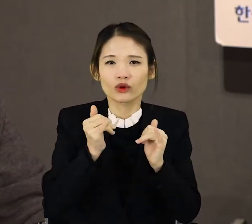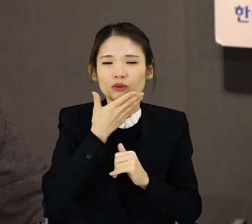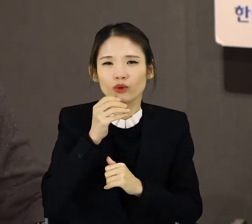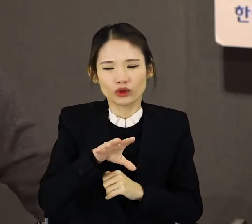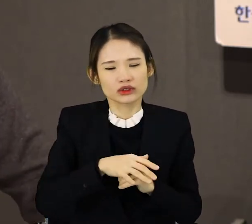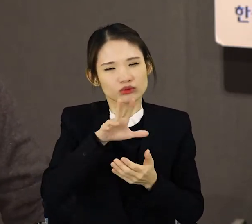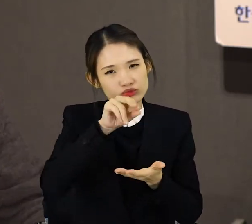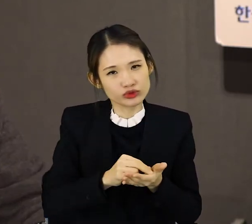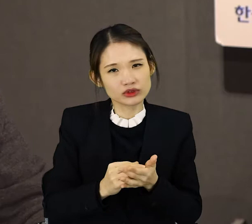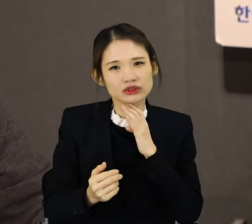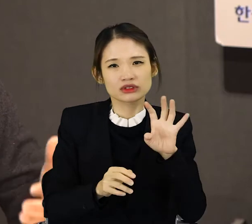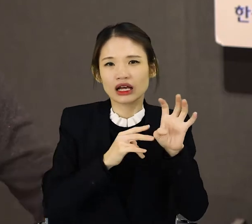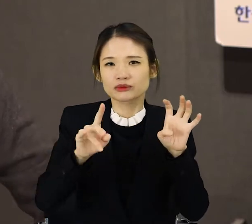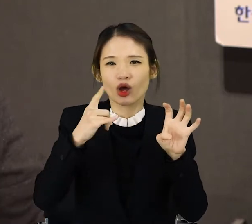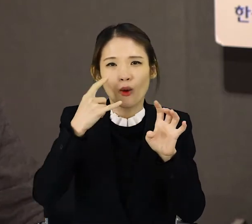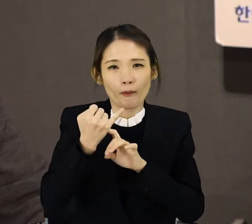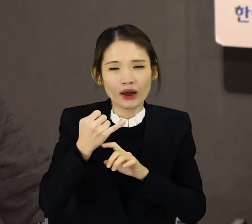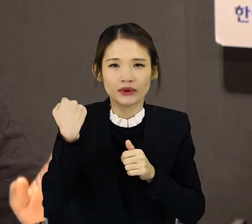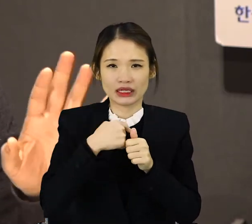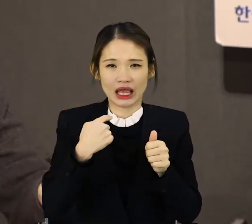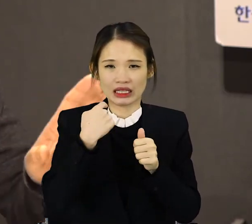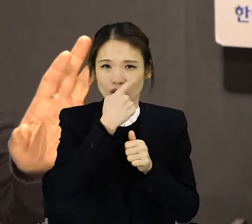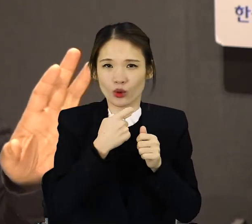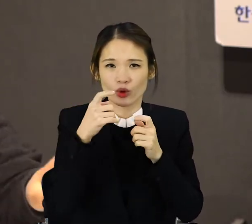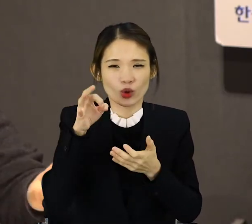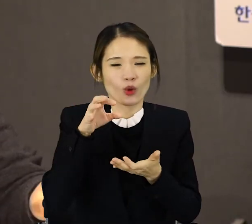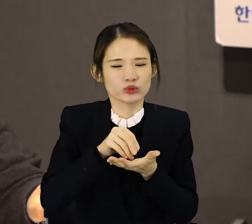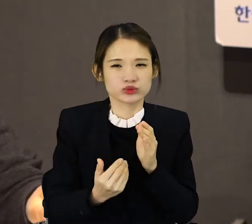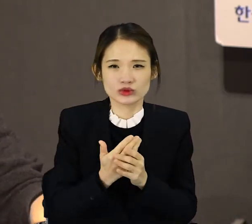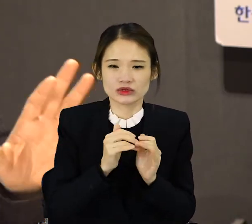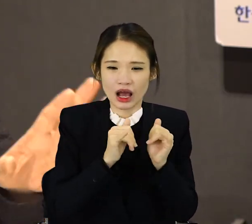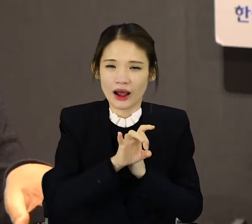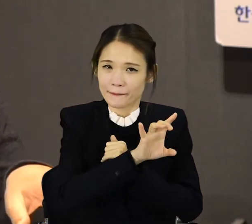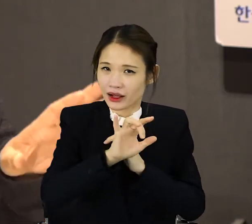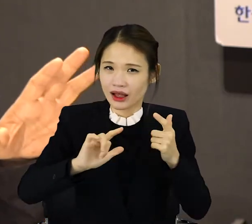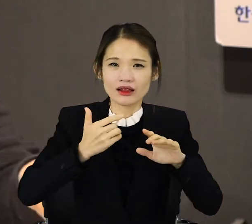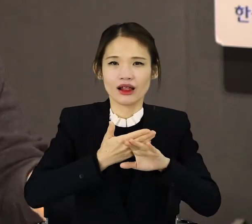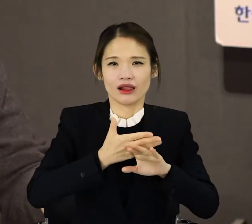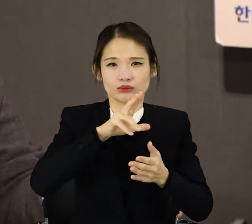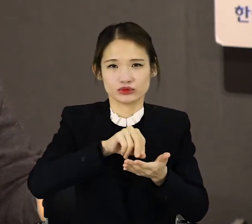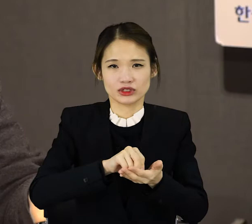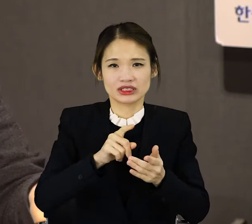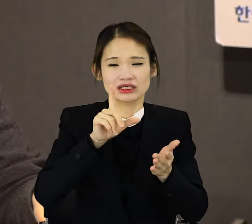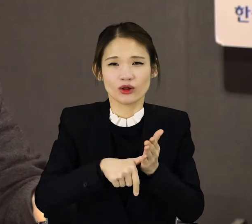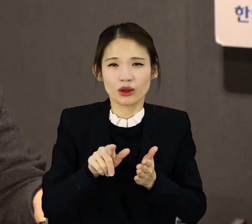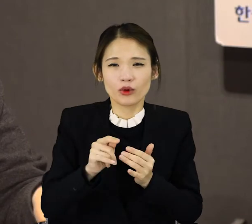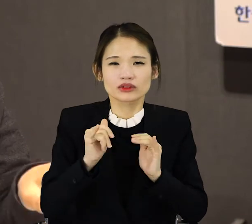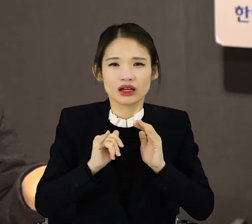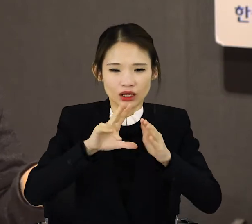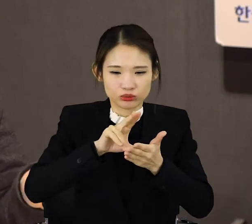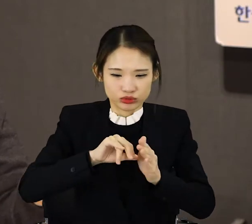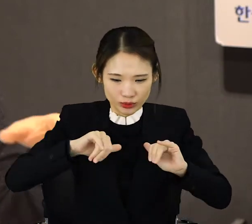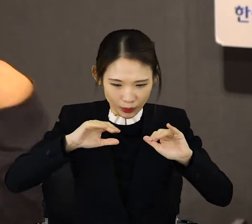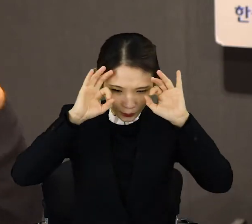그럴 거고 40대 엄마들이면은 사교육비가 문제일 거고 사람마다 문제는 다 있단 말이죠. 자 이럴 때는 세상의 문제를 들여다보면 안 돼요.